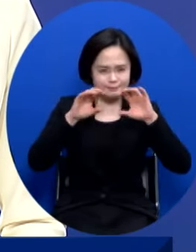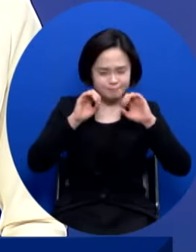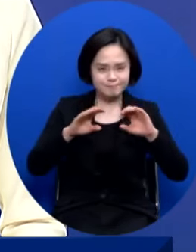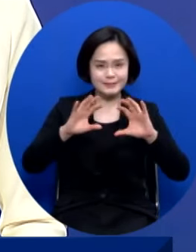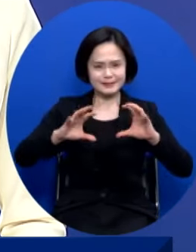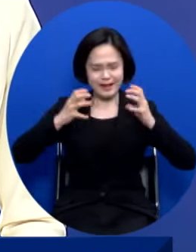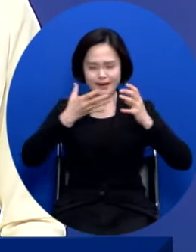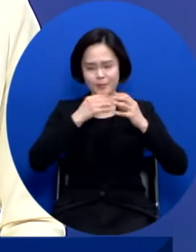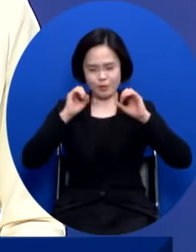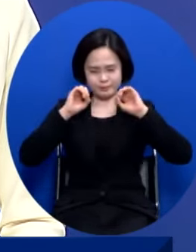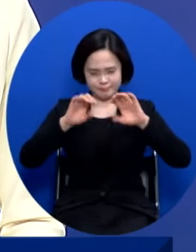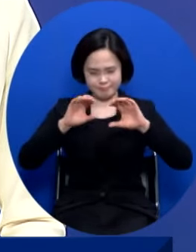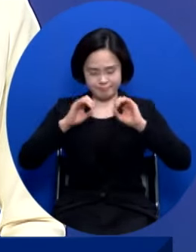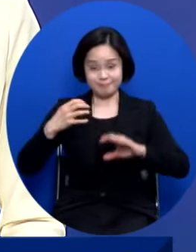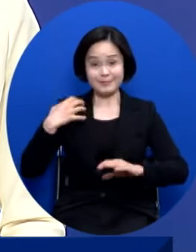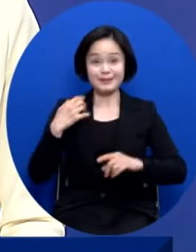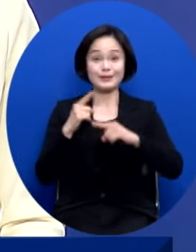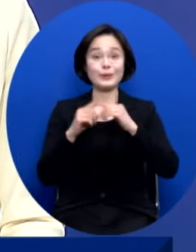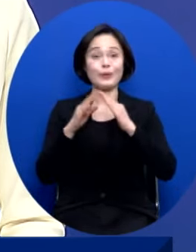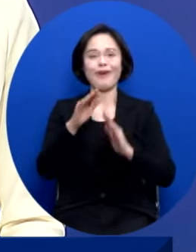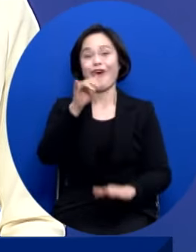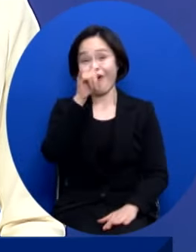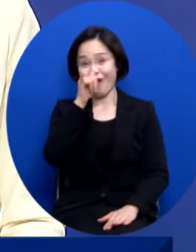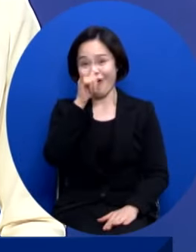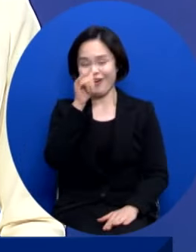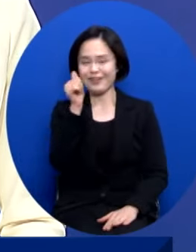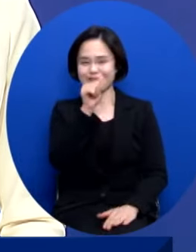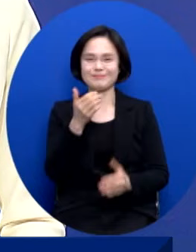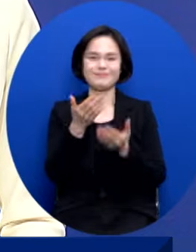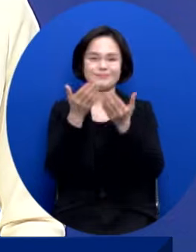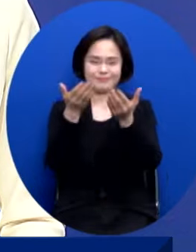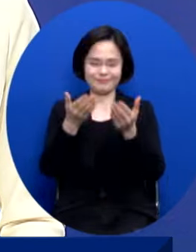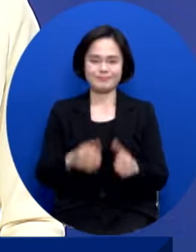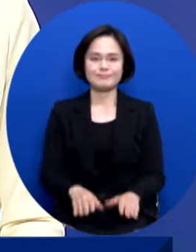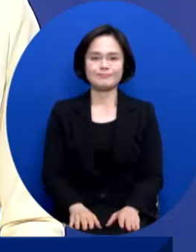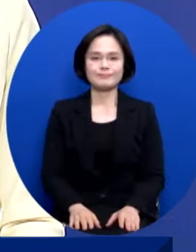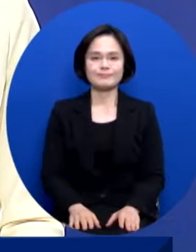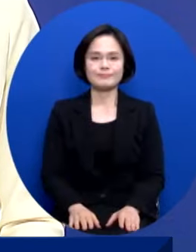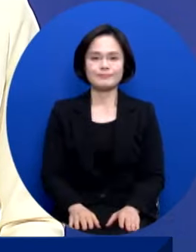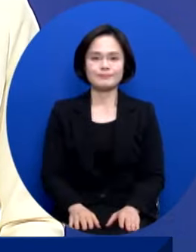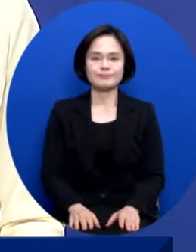선교까지 감당해온 교회가 있어 찾아가 봤습니다. 장현수 기자입니다.